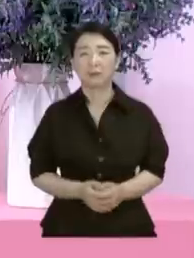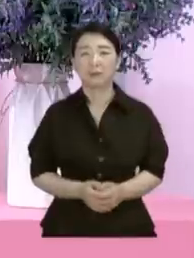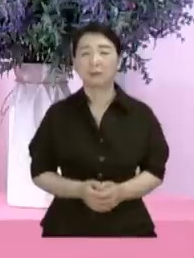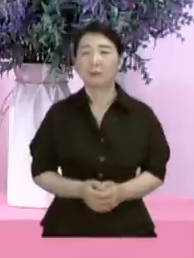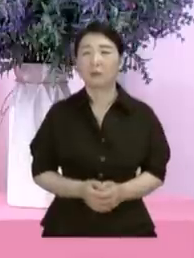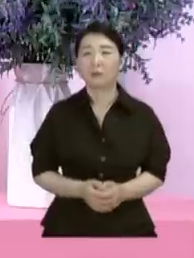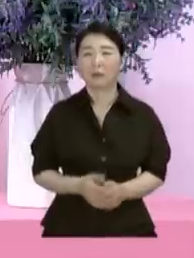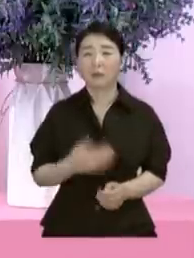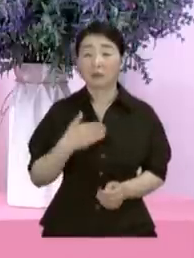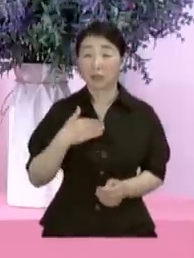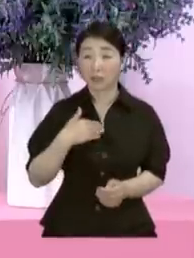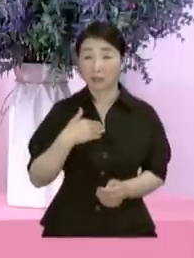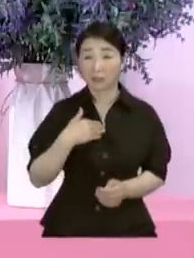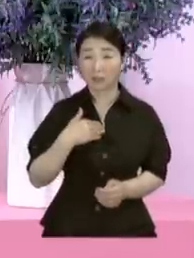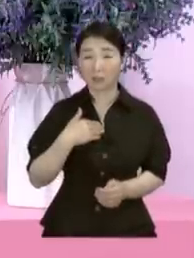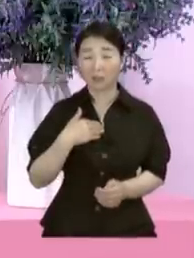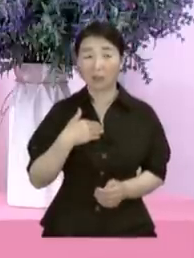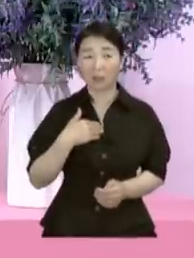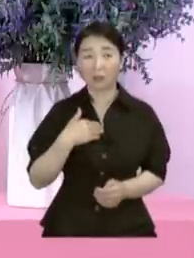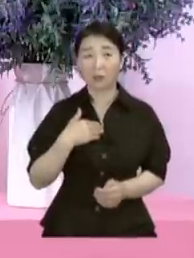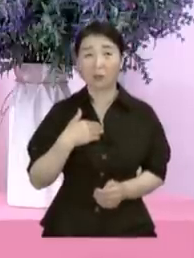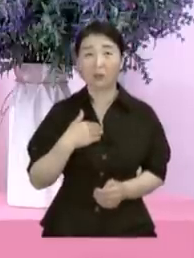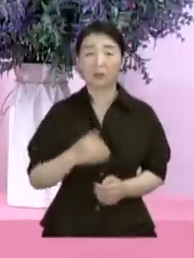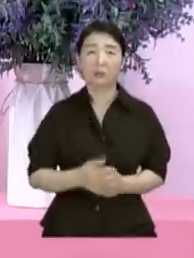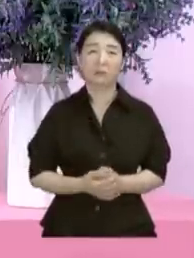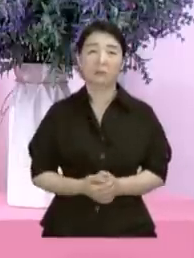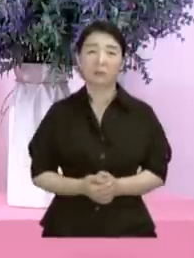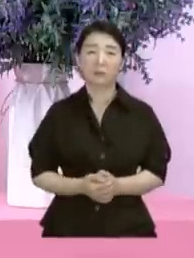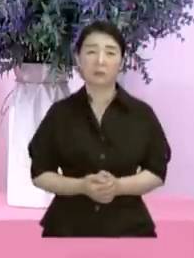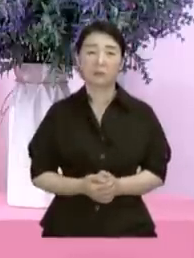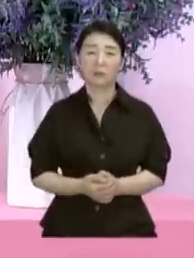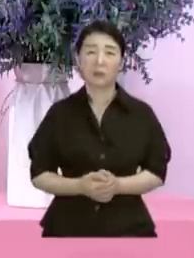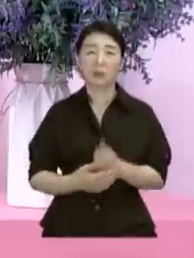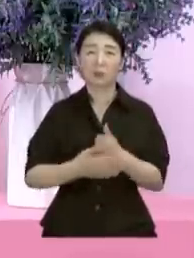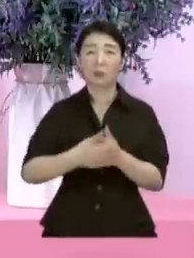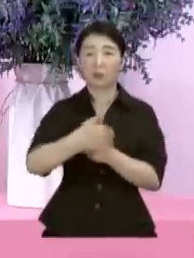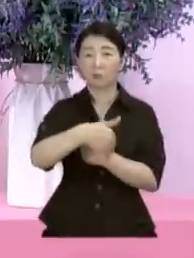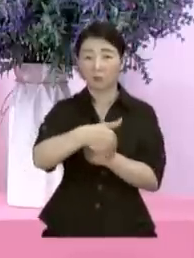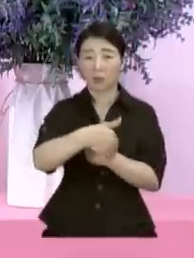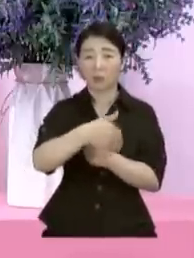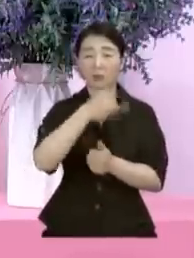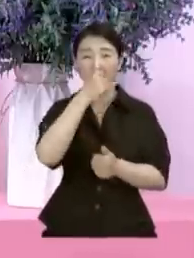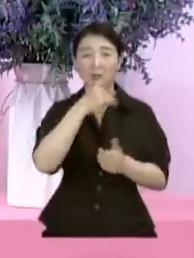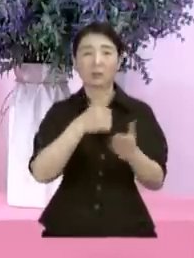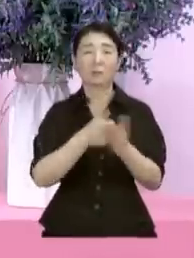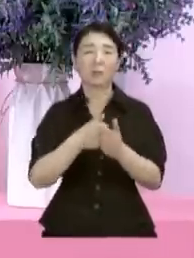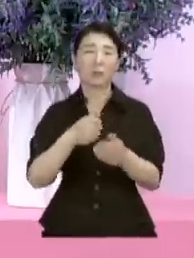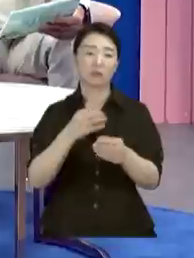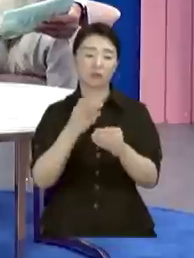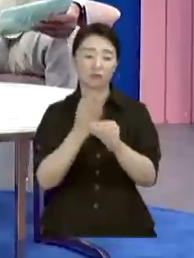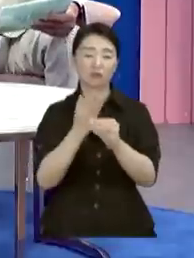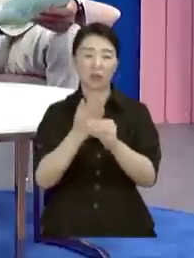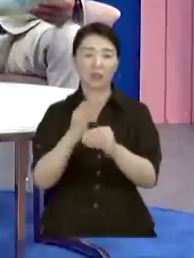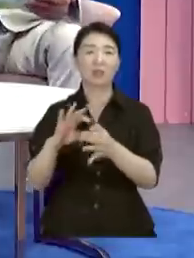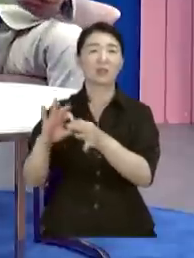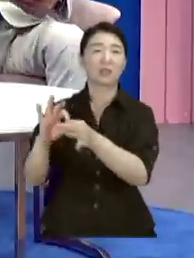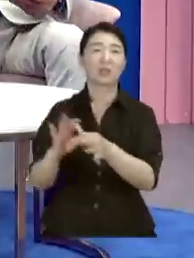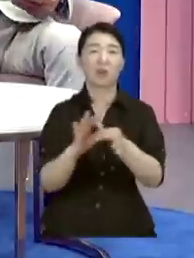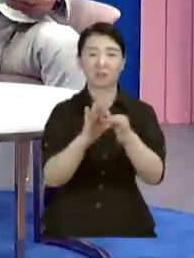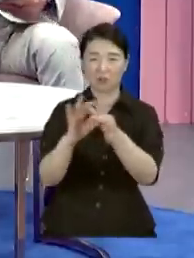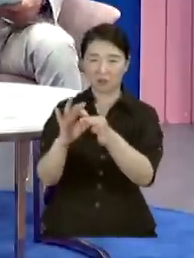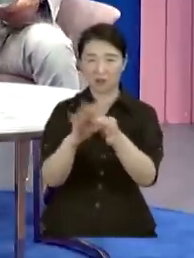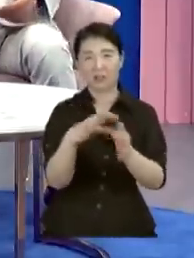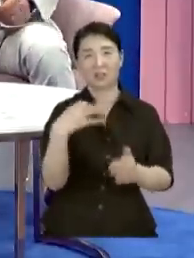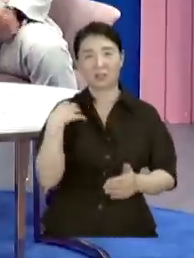선생님 도와주세요. 그러면은 저희가 이제 그 연계망 저는 이제 연결고리라고 생각하면 만들 것 같아요. 그러니까 20년을 하셨으니 이제